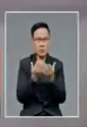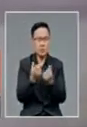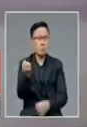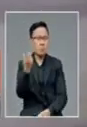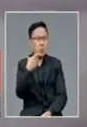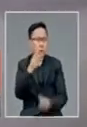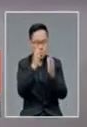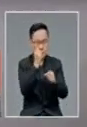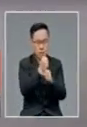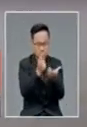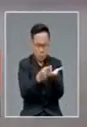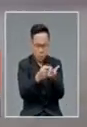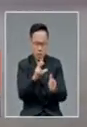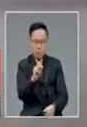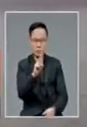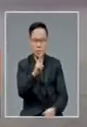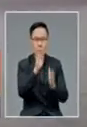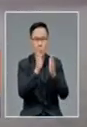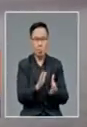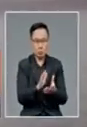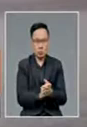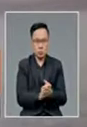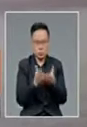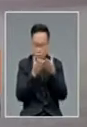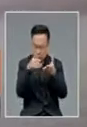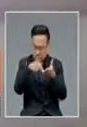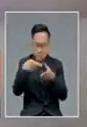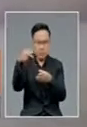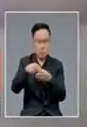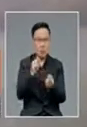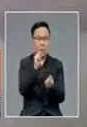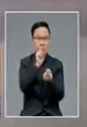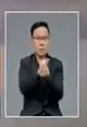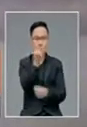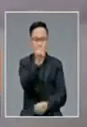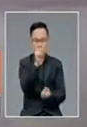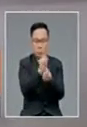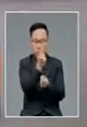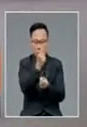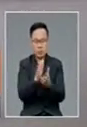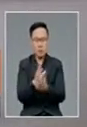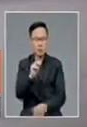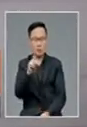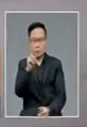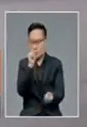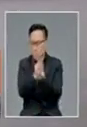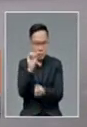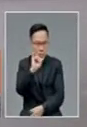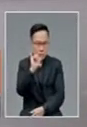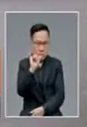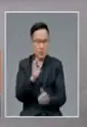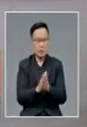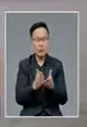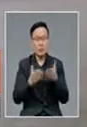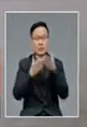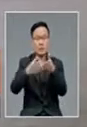ลูกเรือทั้งหมดมี32คน อยู่บนเรือระหว่างเกิดเหตุตอนนี้พบแค่1ร่างเท่านั้นเรือบรรทุกน้ำมันซึ่งดำเนิน